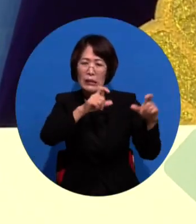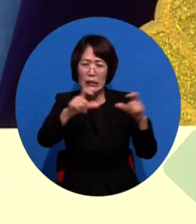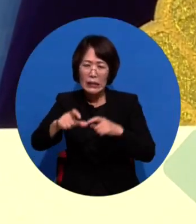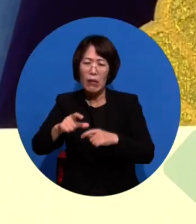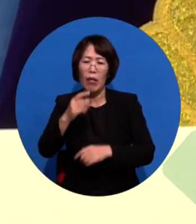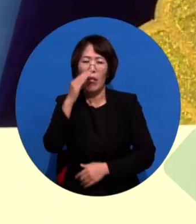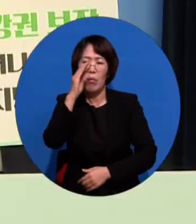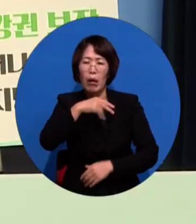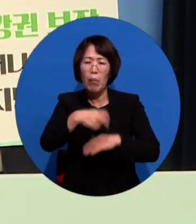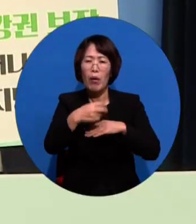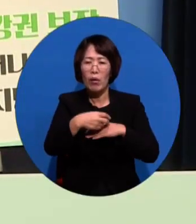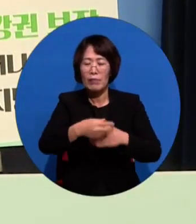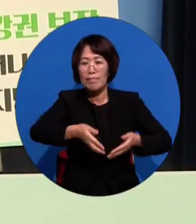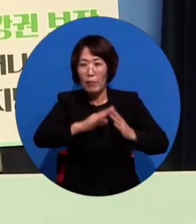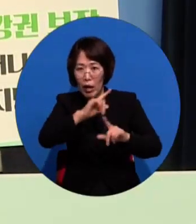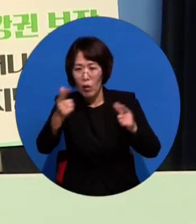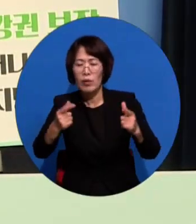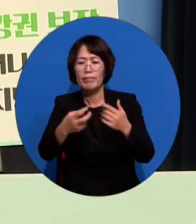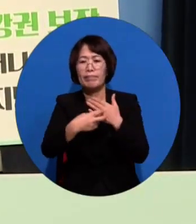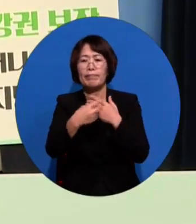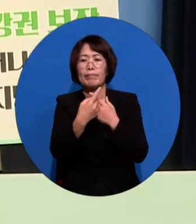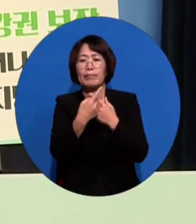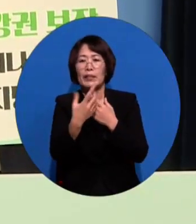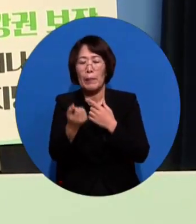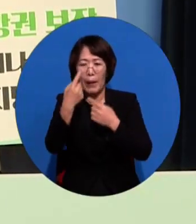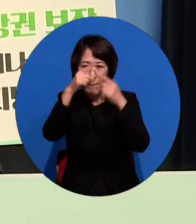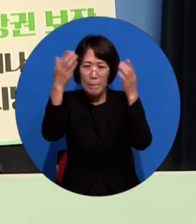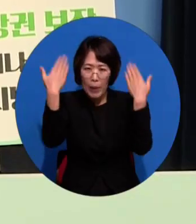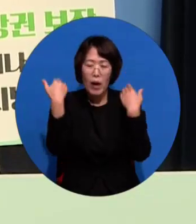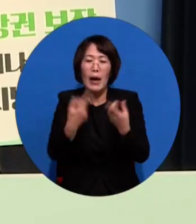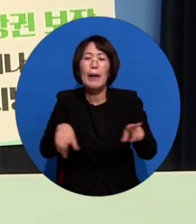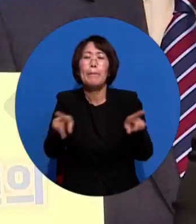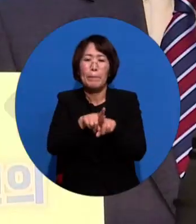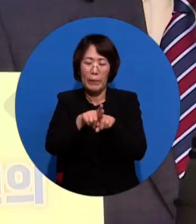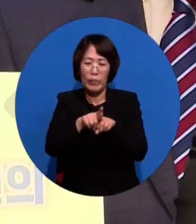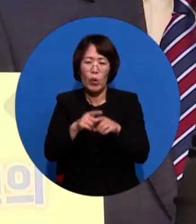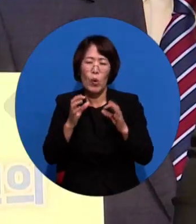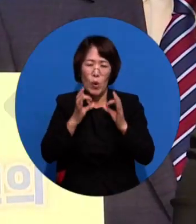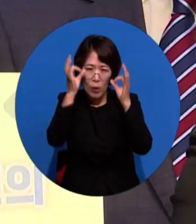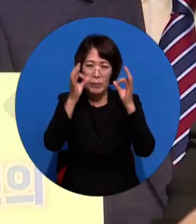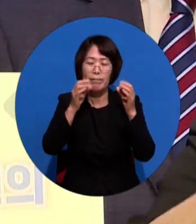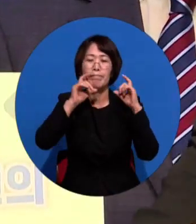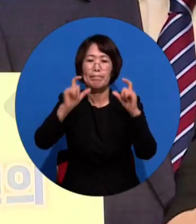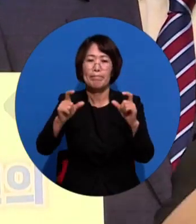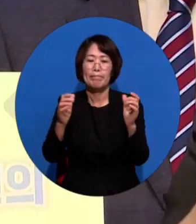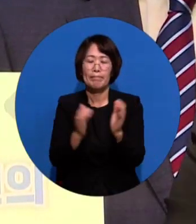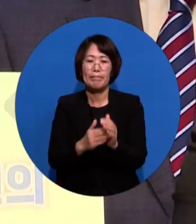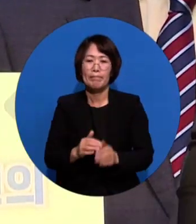환경 개선을 위해 지역 국립대가 공동 노력하기로 뜻을 모았습니다. MBC 뉴스 김진선입니다.